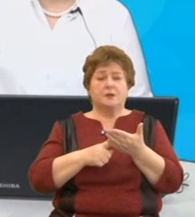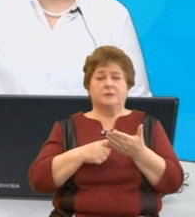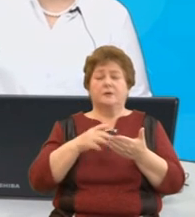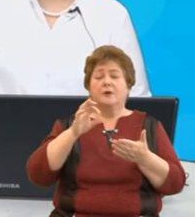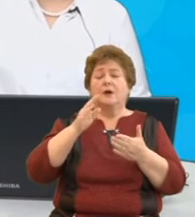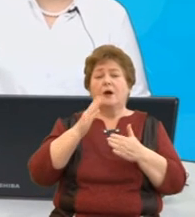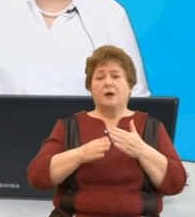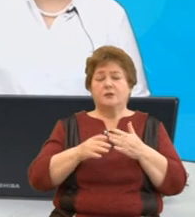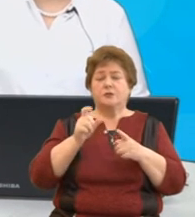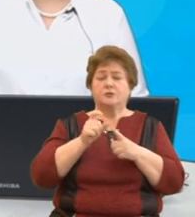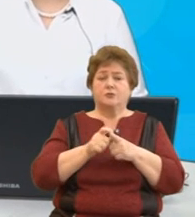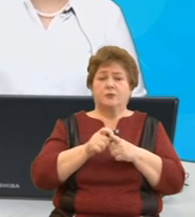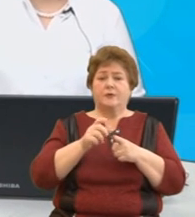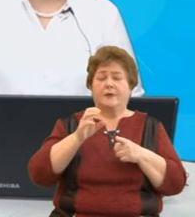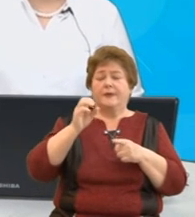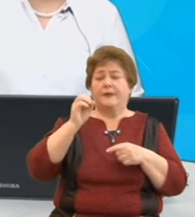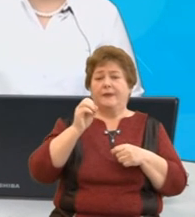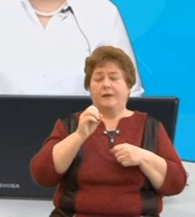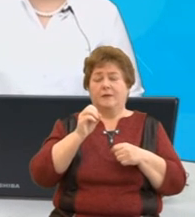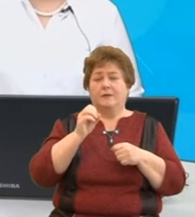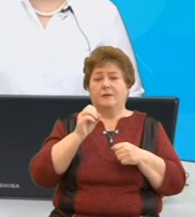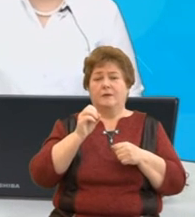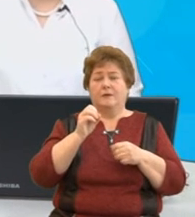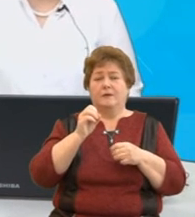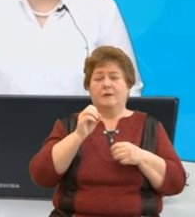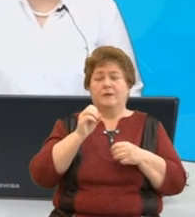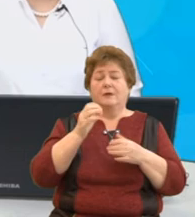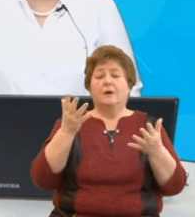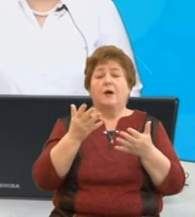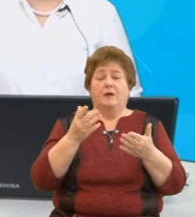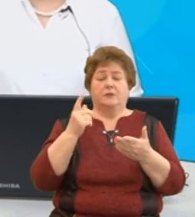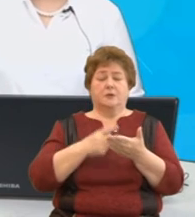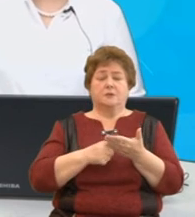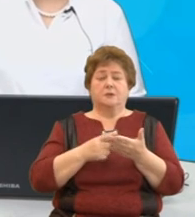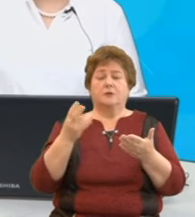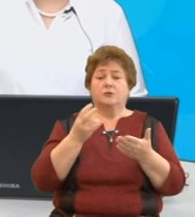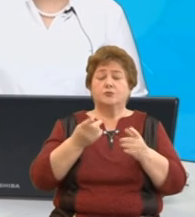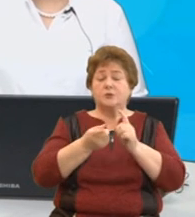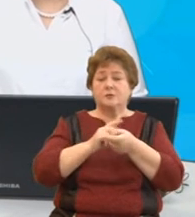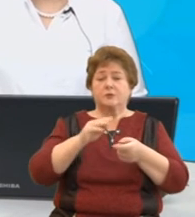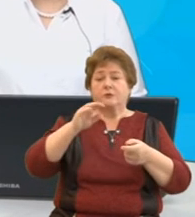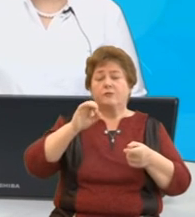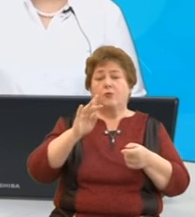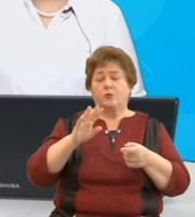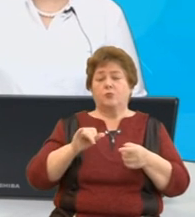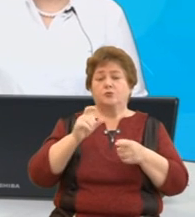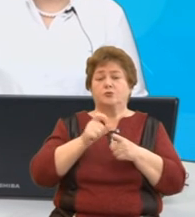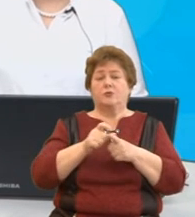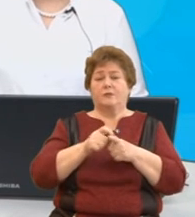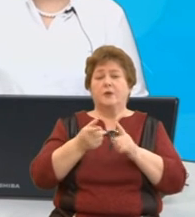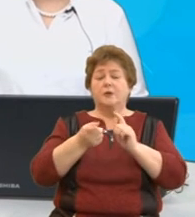окончание в слове е как доказать надо изменить форму слова